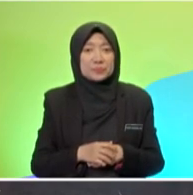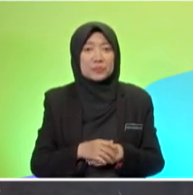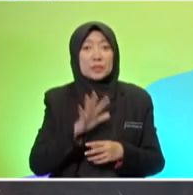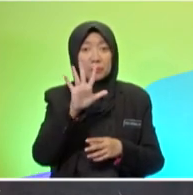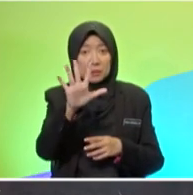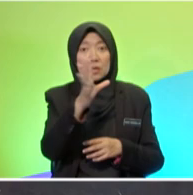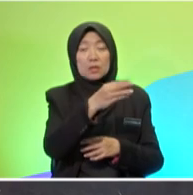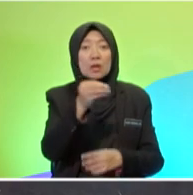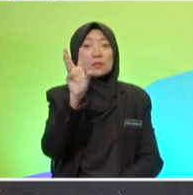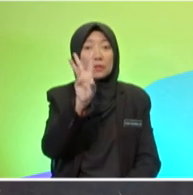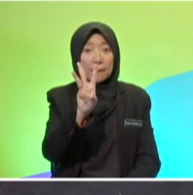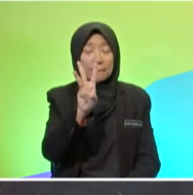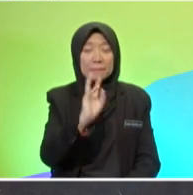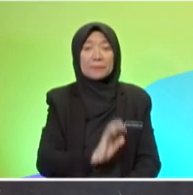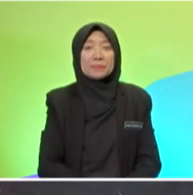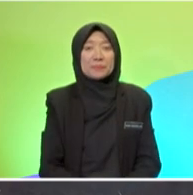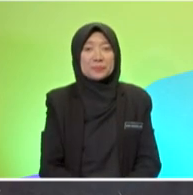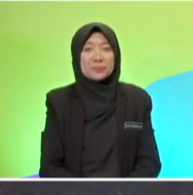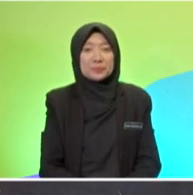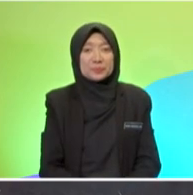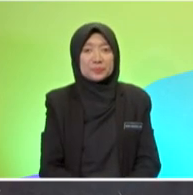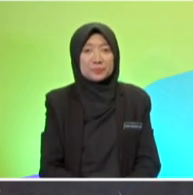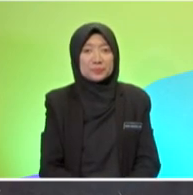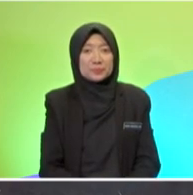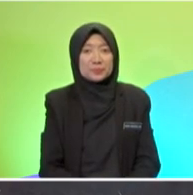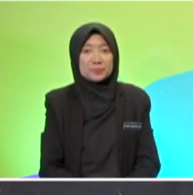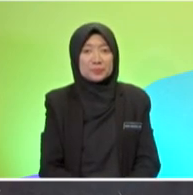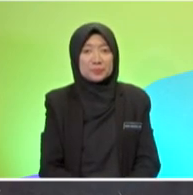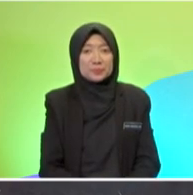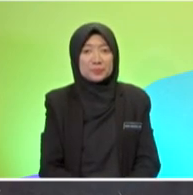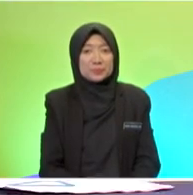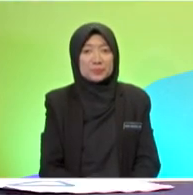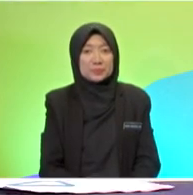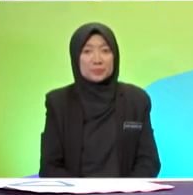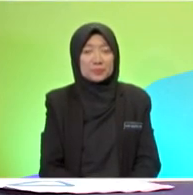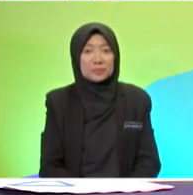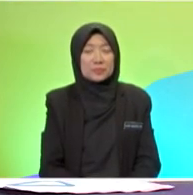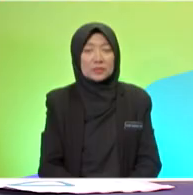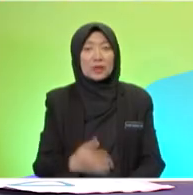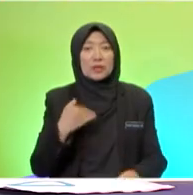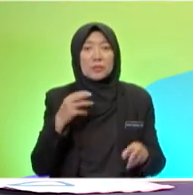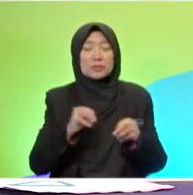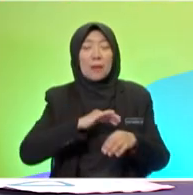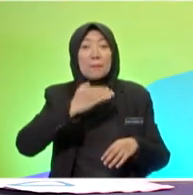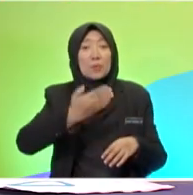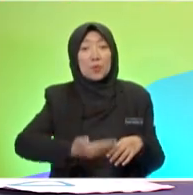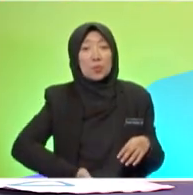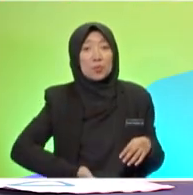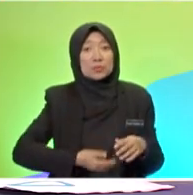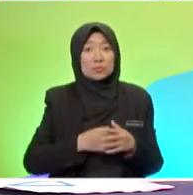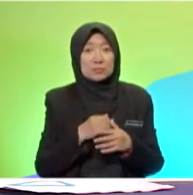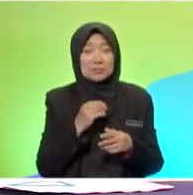Mana satu? Mira cari nombor lima di sini. Okay. Dia ada perbuncit. Nombor